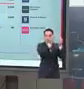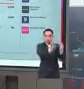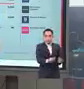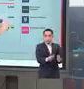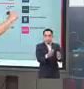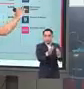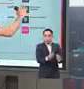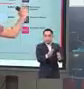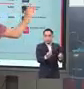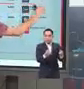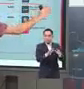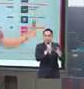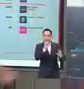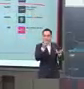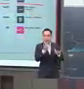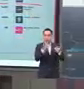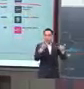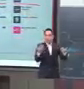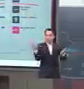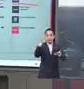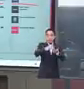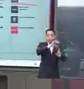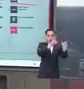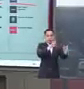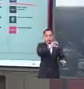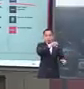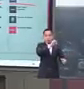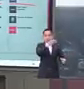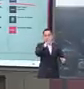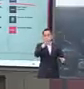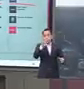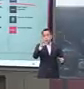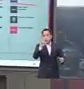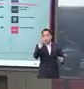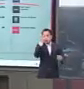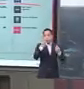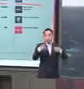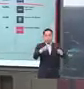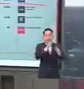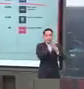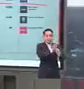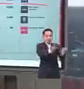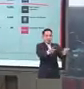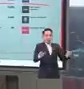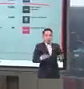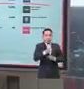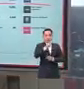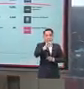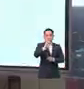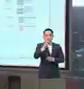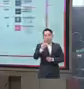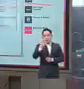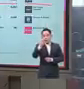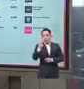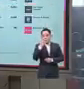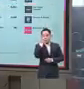tipis dan kali ini jauh hari Husein diletakkan sekali lagi untuk mencoba mempertahankan crusi ciuman mungkin Ini sebabnya